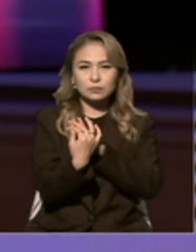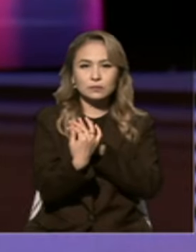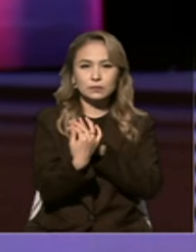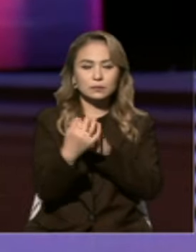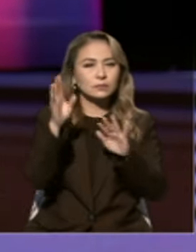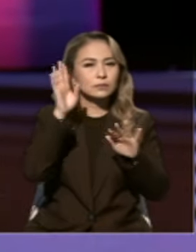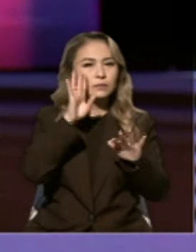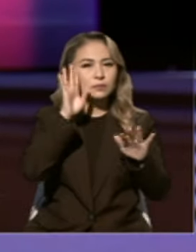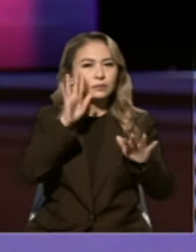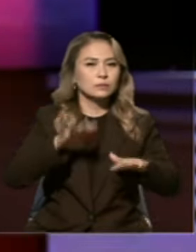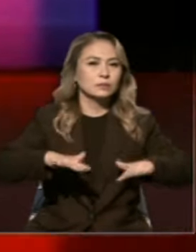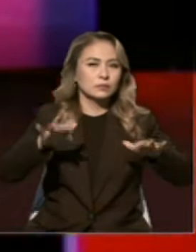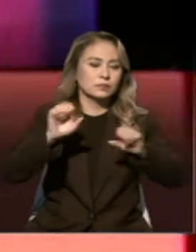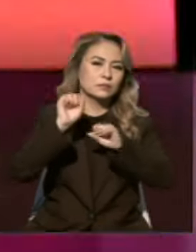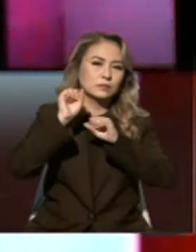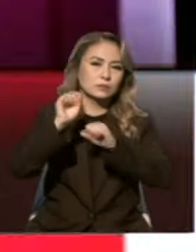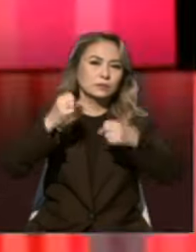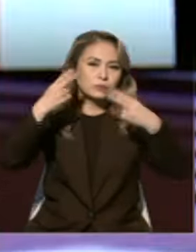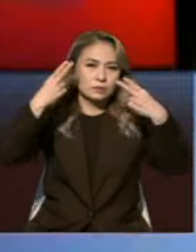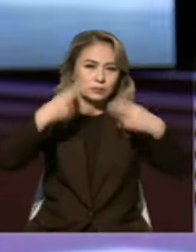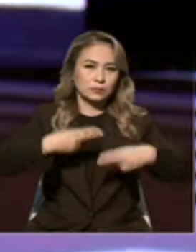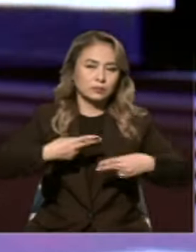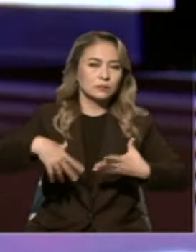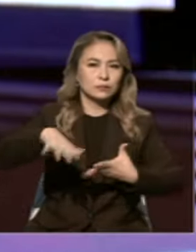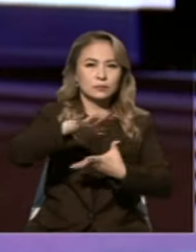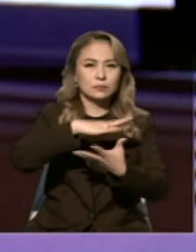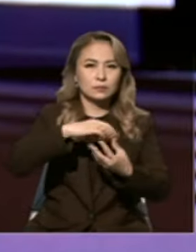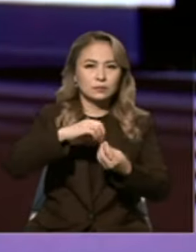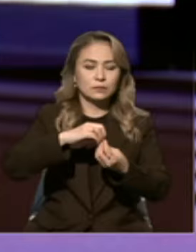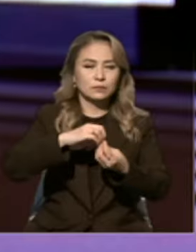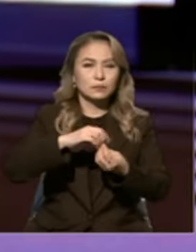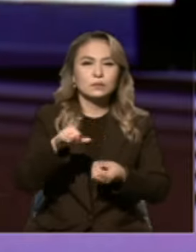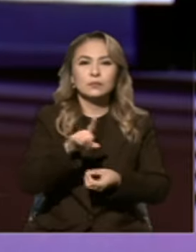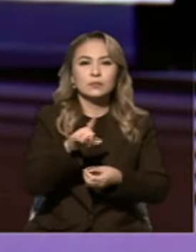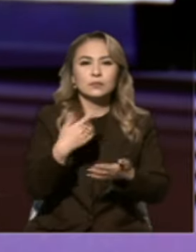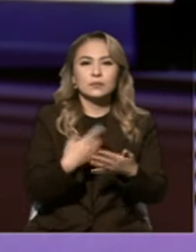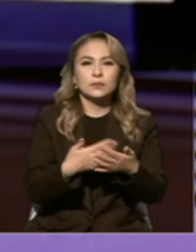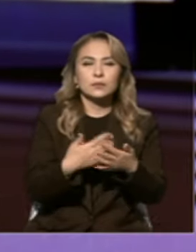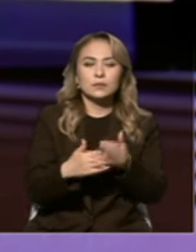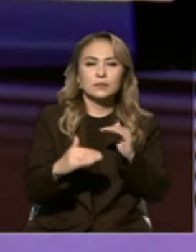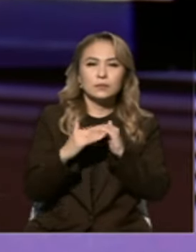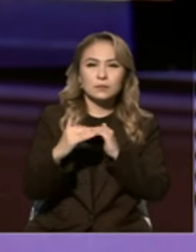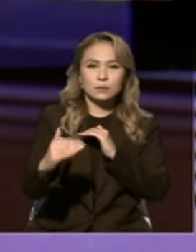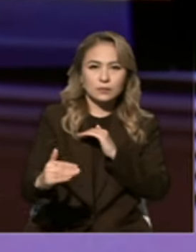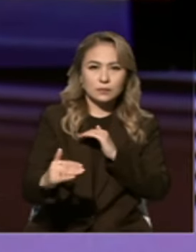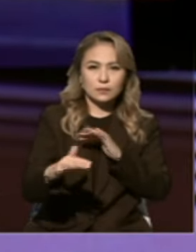су тасқынынан қорғайтын бөгеттердің барлығы қазір не ол жергілікті